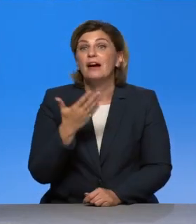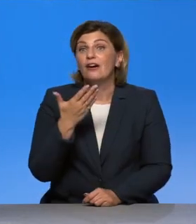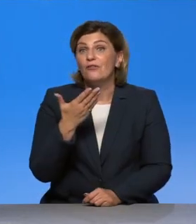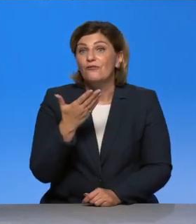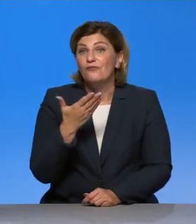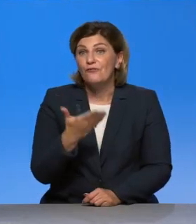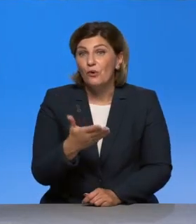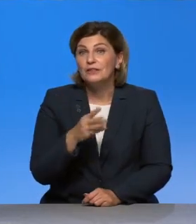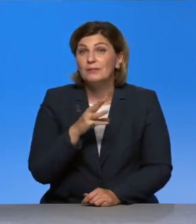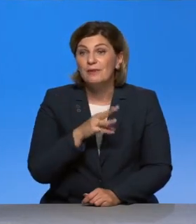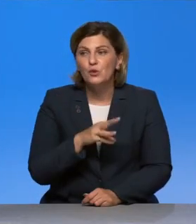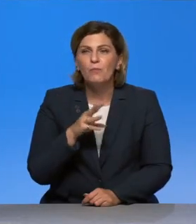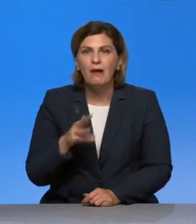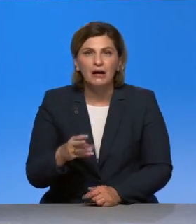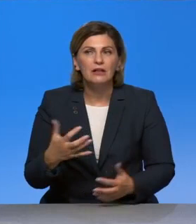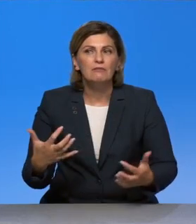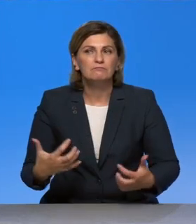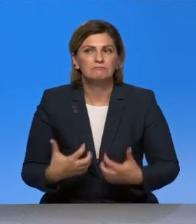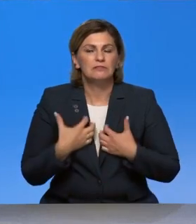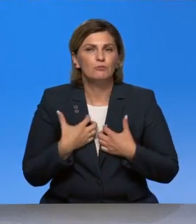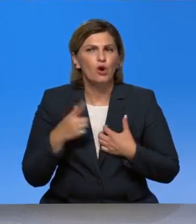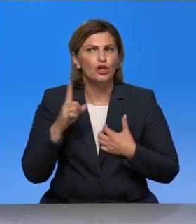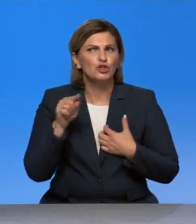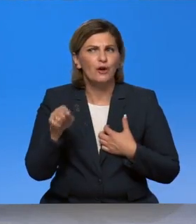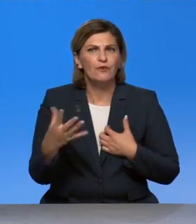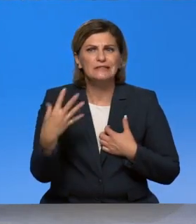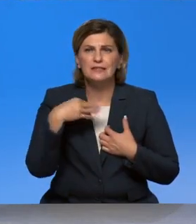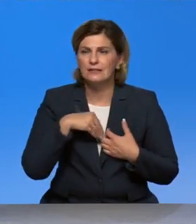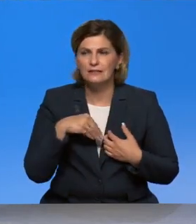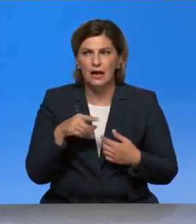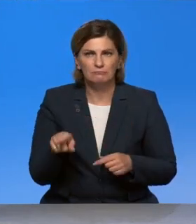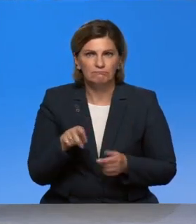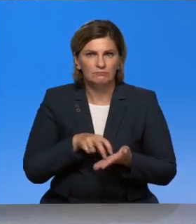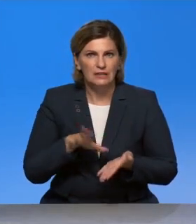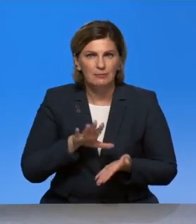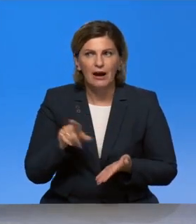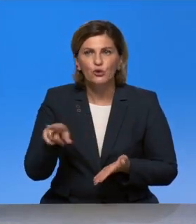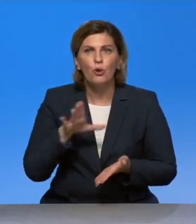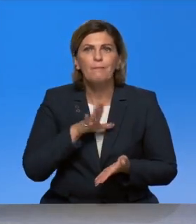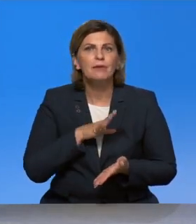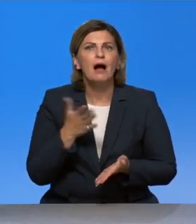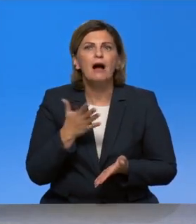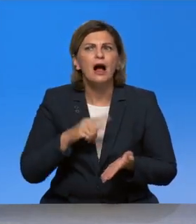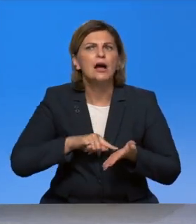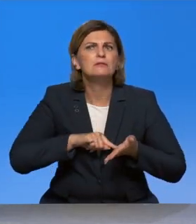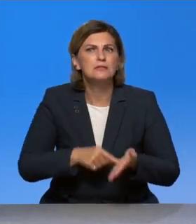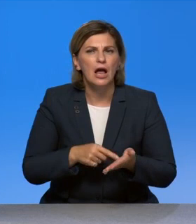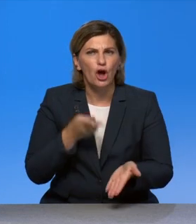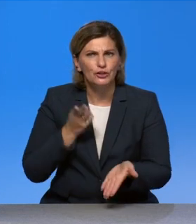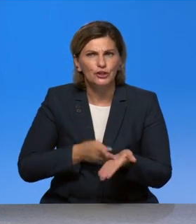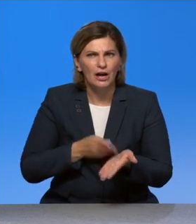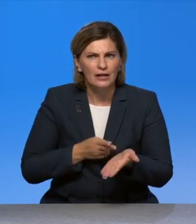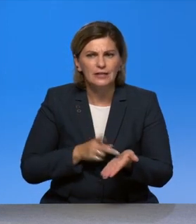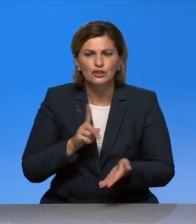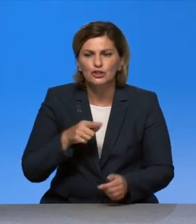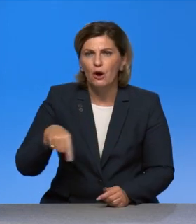видимо, таких страхов о том, что там съедят или еще что-то не было. Более того, была цель доказать, что вообще вот это само понятие «дикари», как